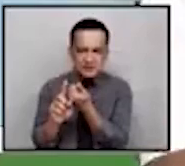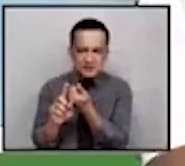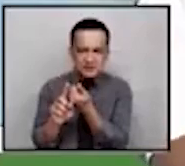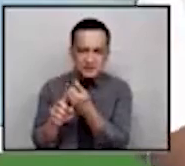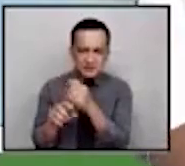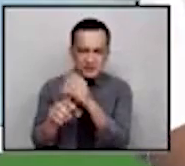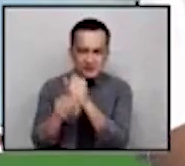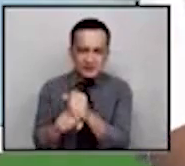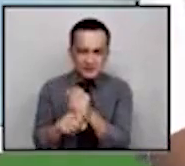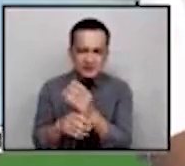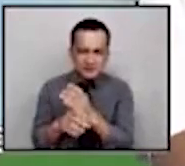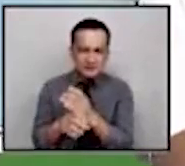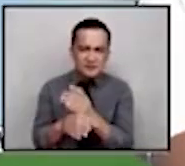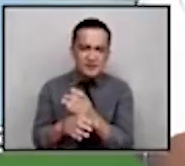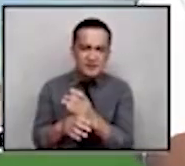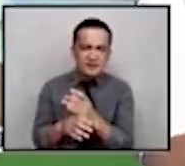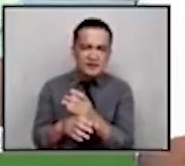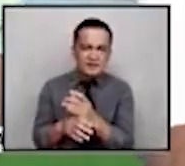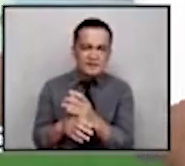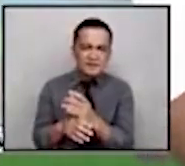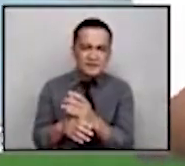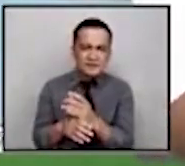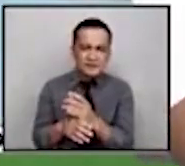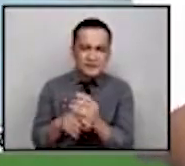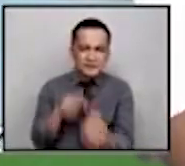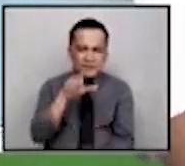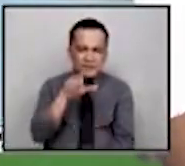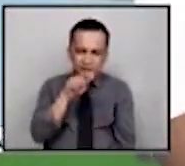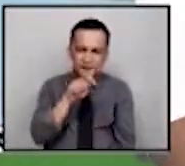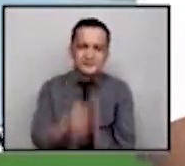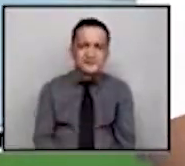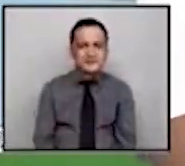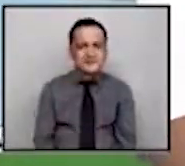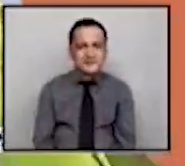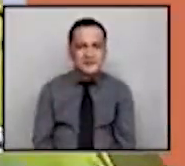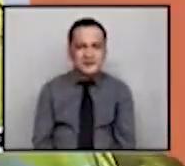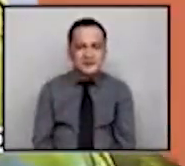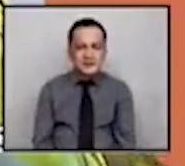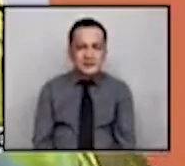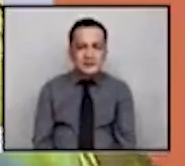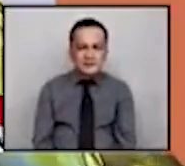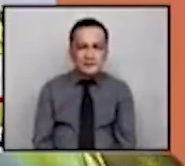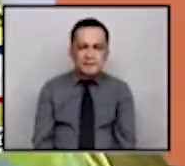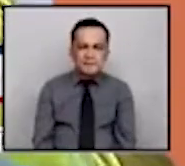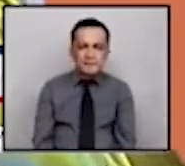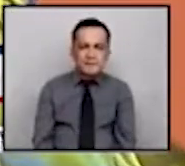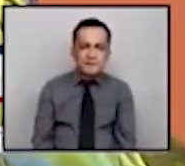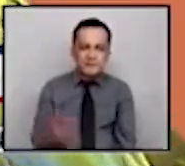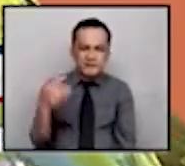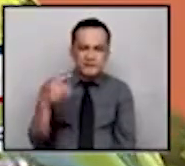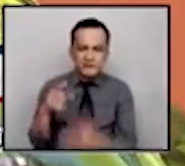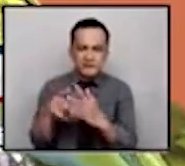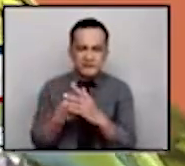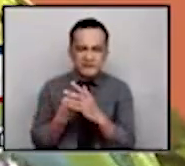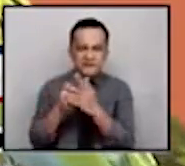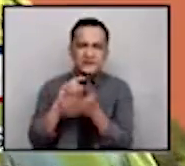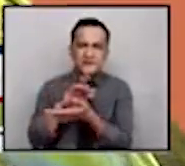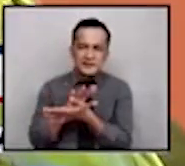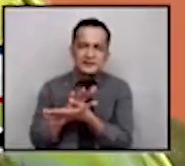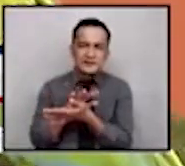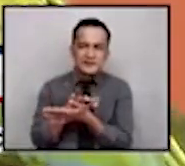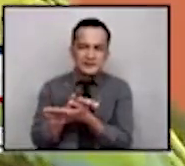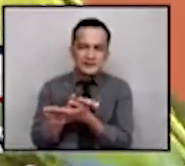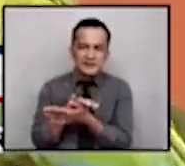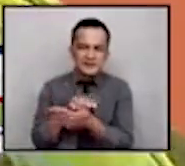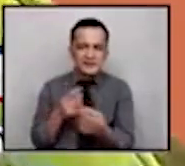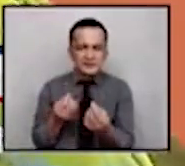mag-alaga ng macaw parrot? Nagkumpisa po kasi nung pandemic, wala po kasi tayong